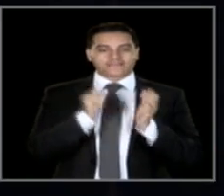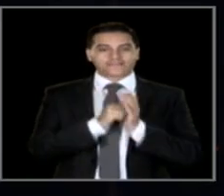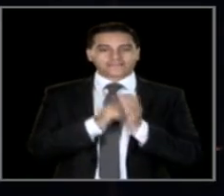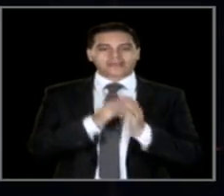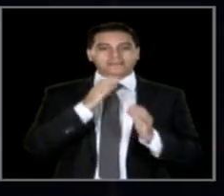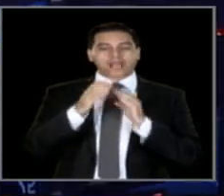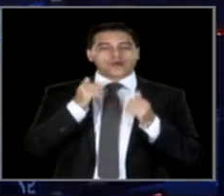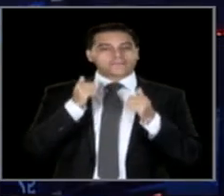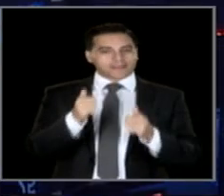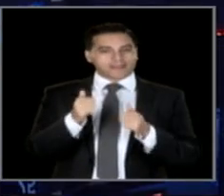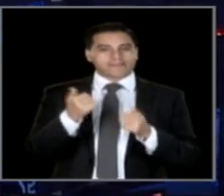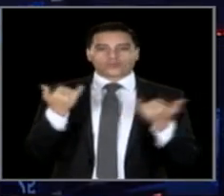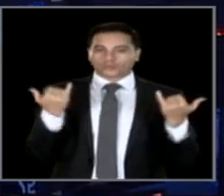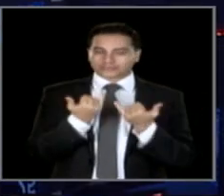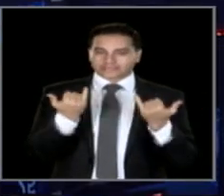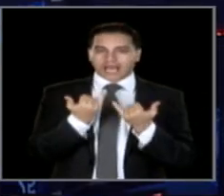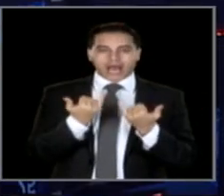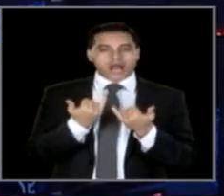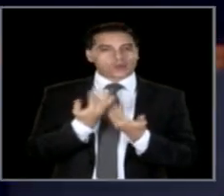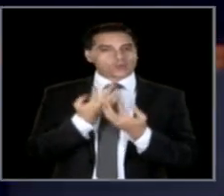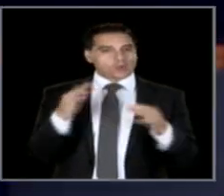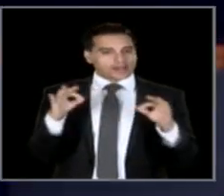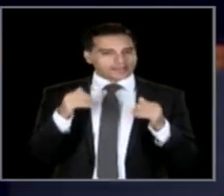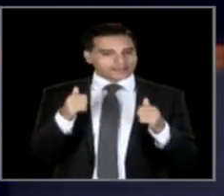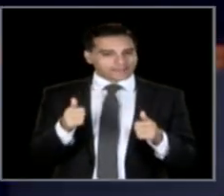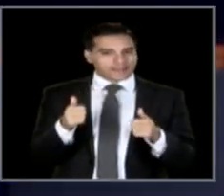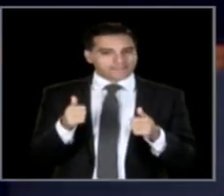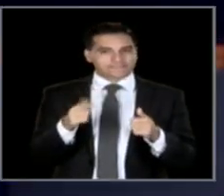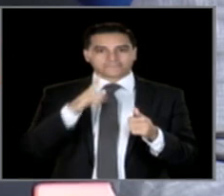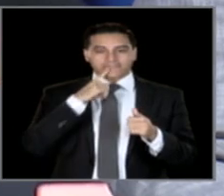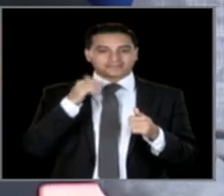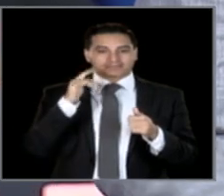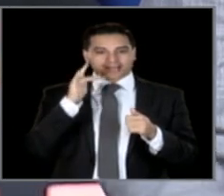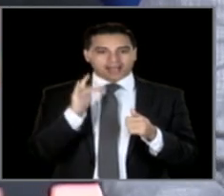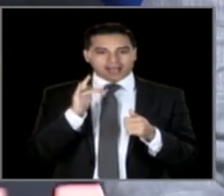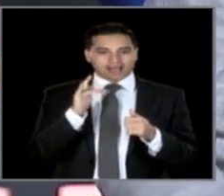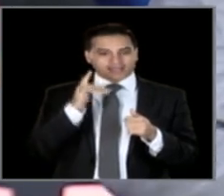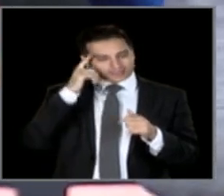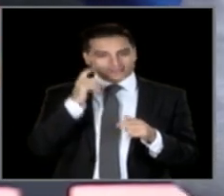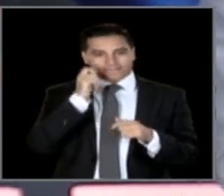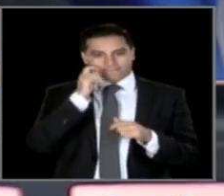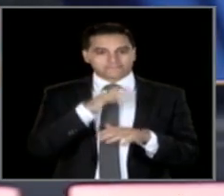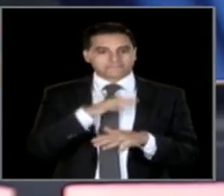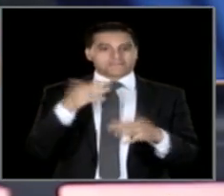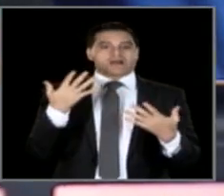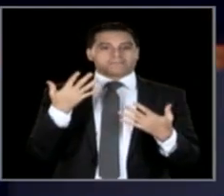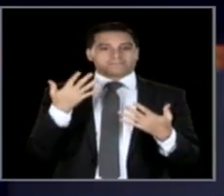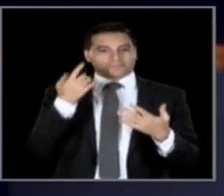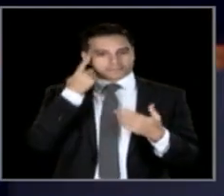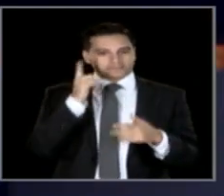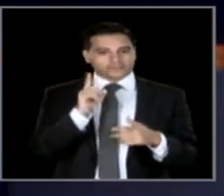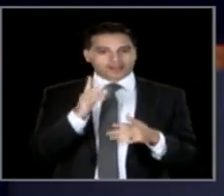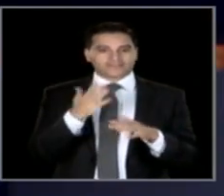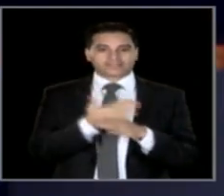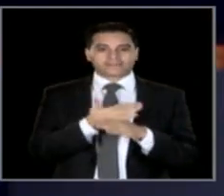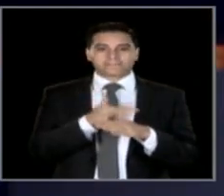بتجاوب والدنيا بتبقى سهله والامور جميله، ولكن فجاه اجواء الاستوديو حاجه تانيه خالص.